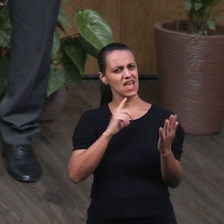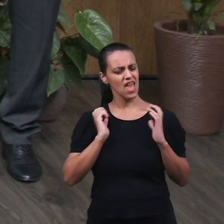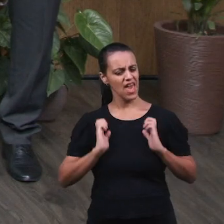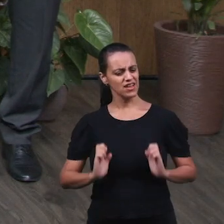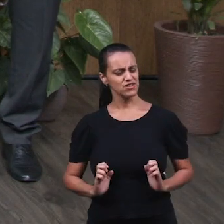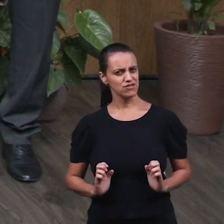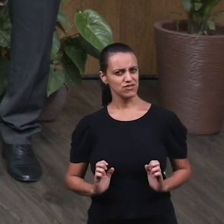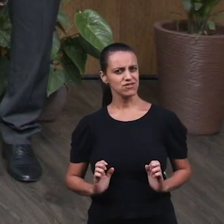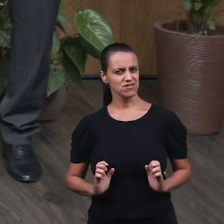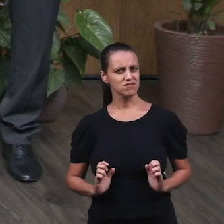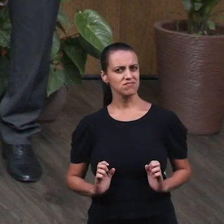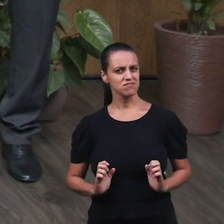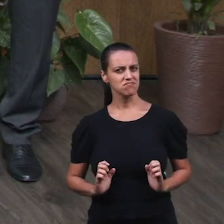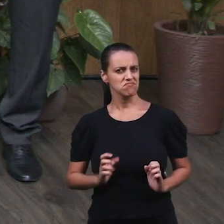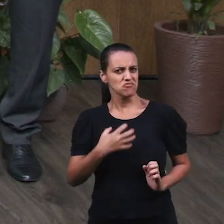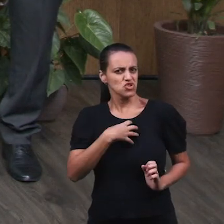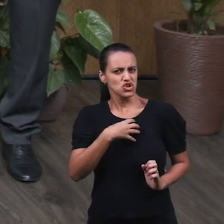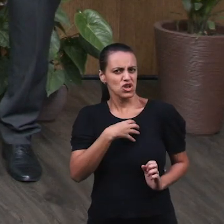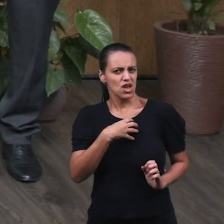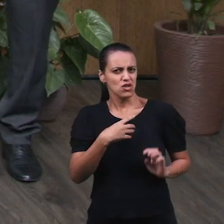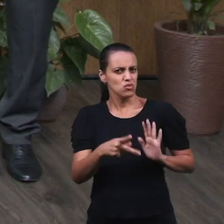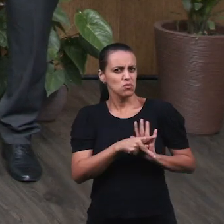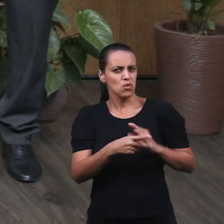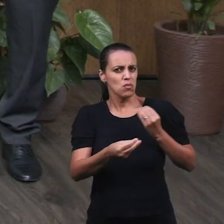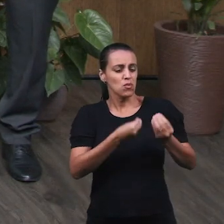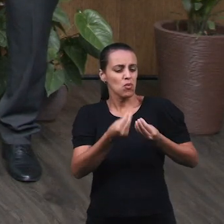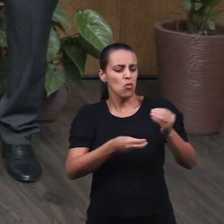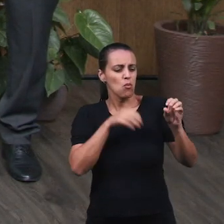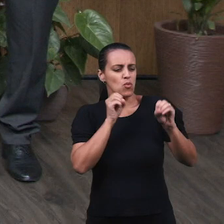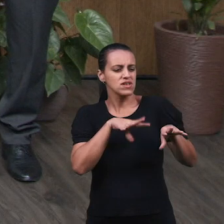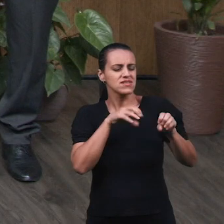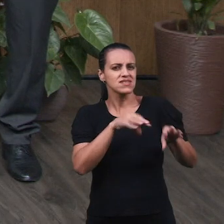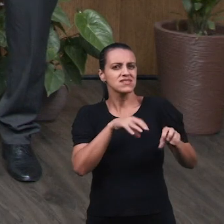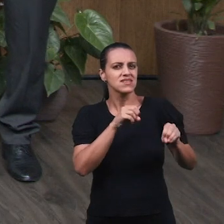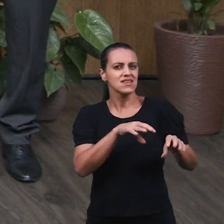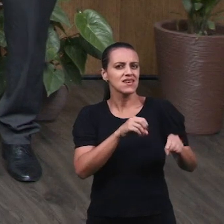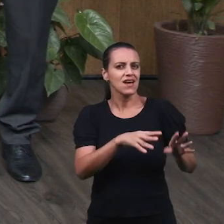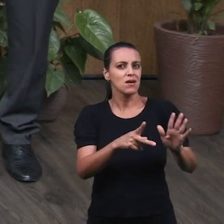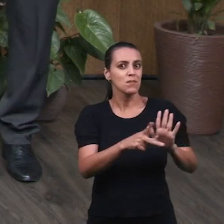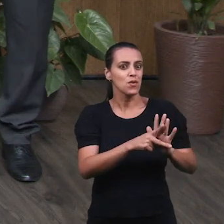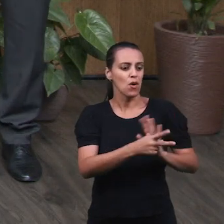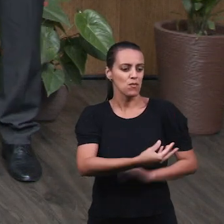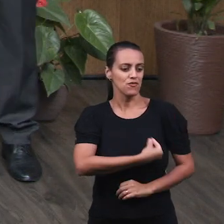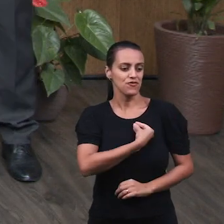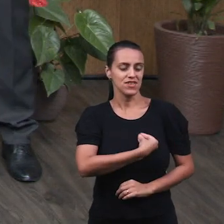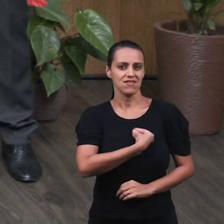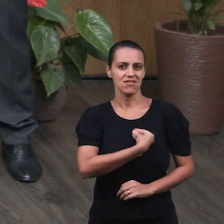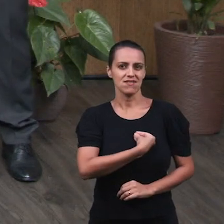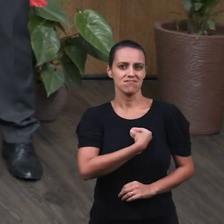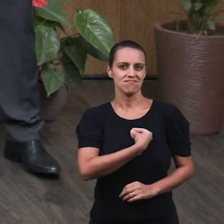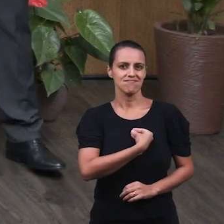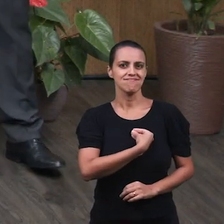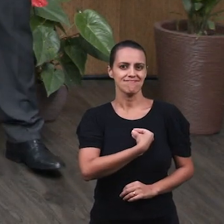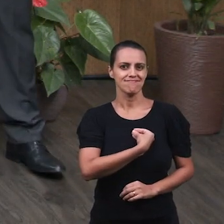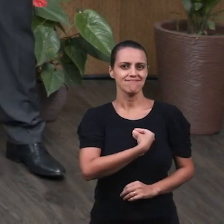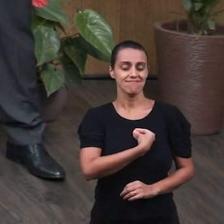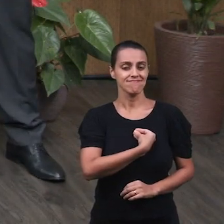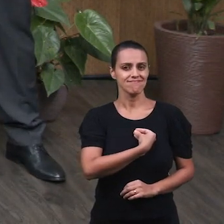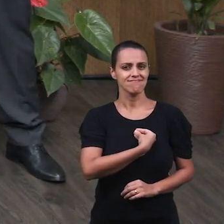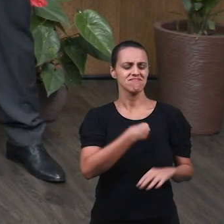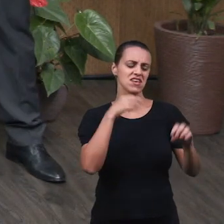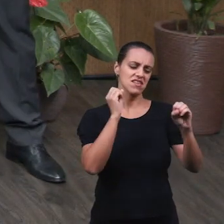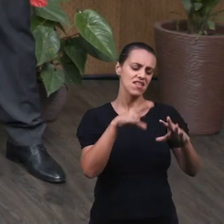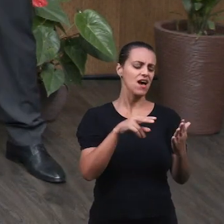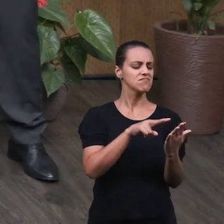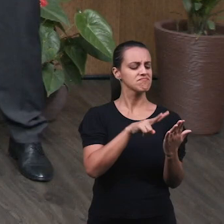de conduite, des enseignements à propos de la vie. Et la parole vivante, elle est